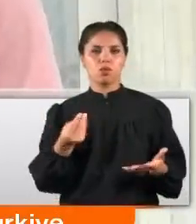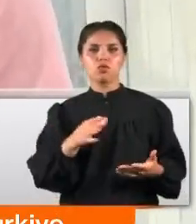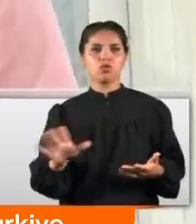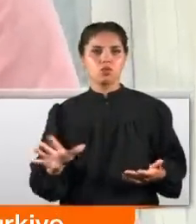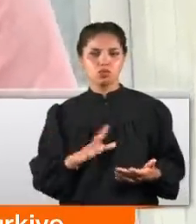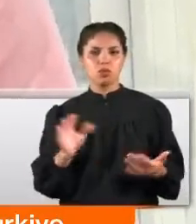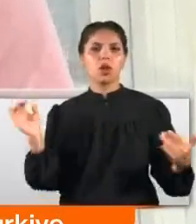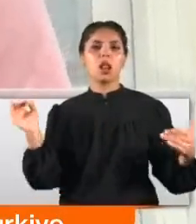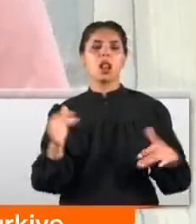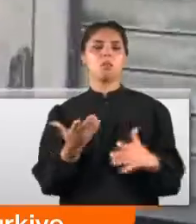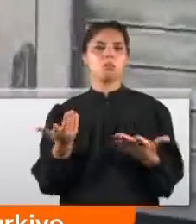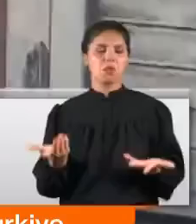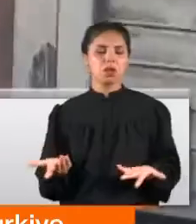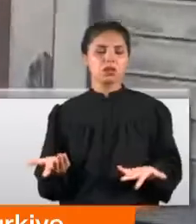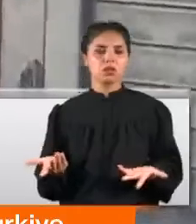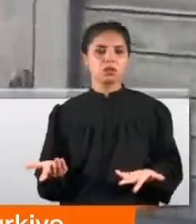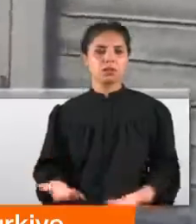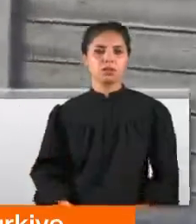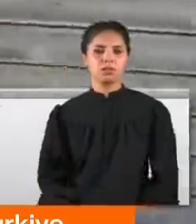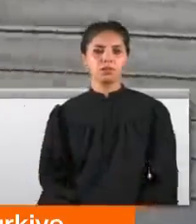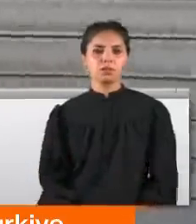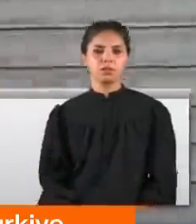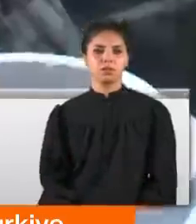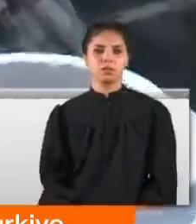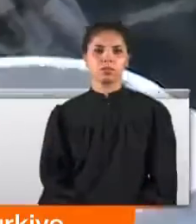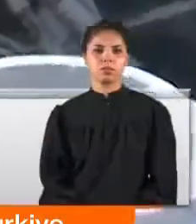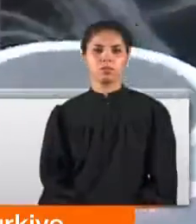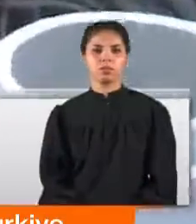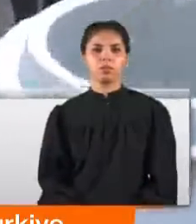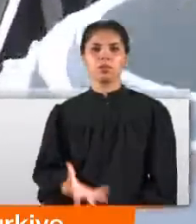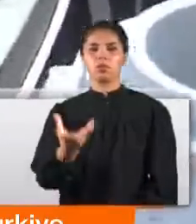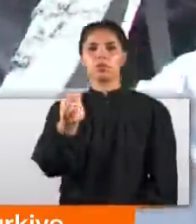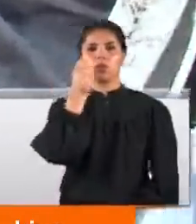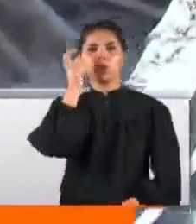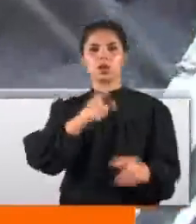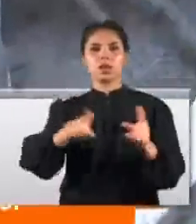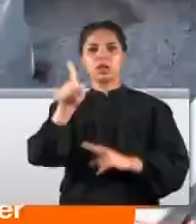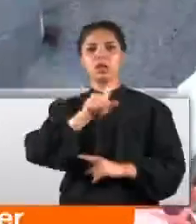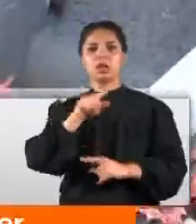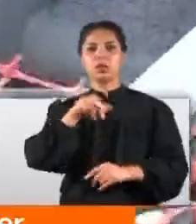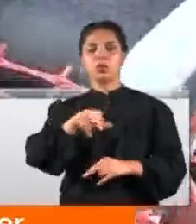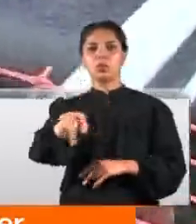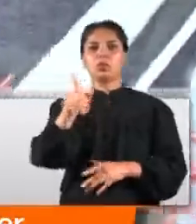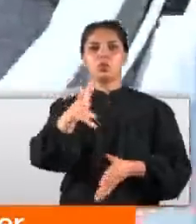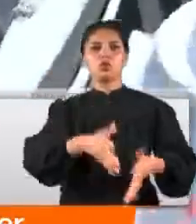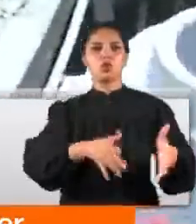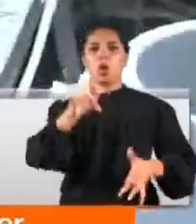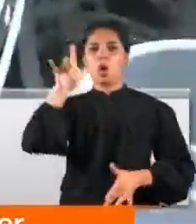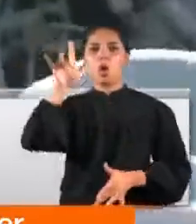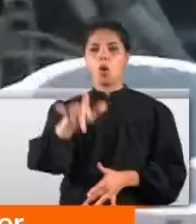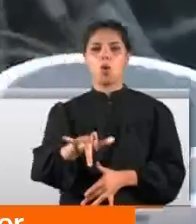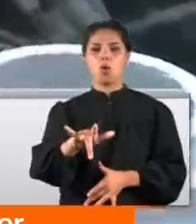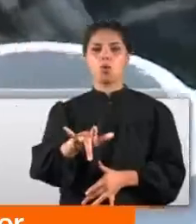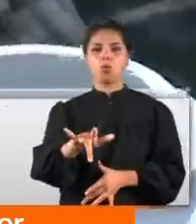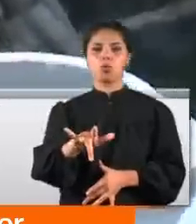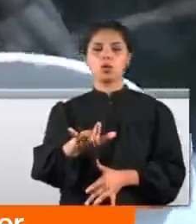çocuğu olan hayatta girmez buraya zaten. Rezillik, rezillik, başka hiçbir şey değil. Binlerce insanın geçtiği Anafartalar Caddesi'nin ortasında